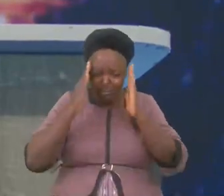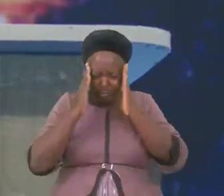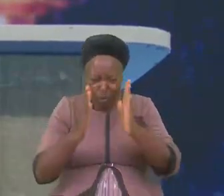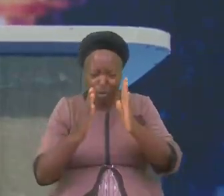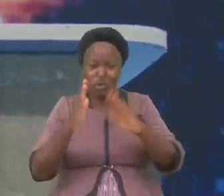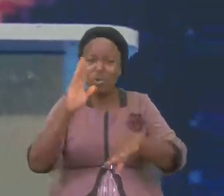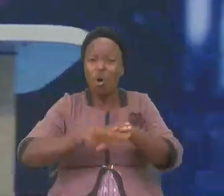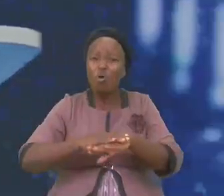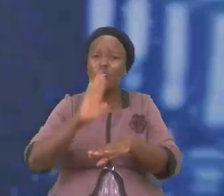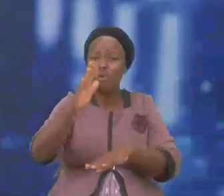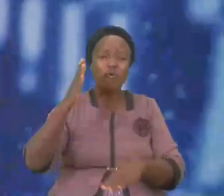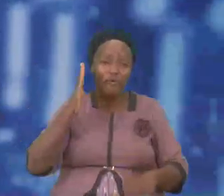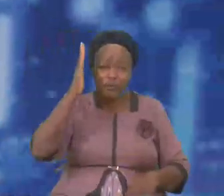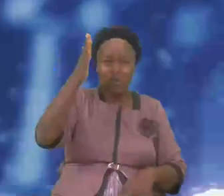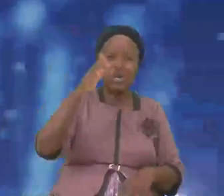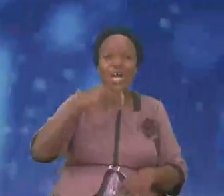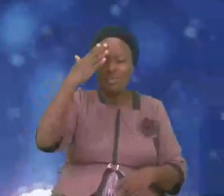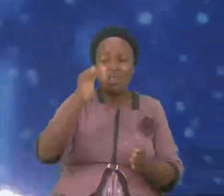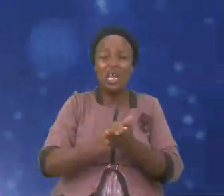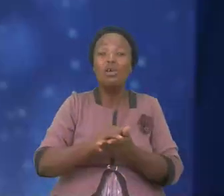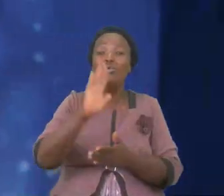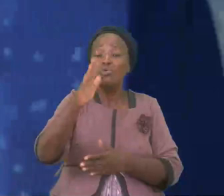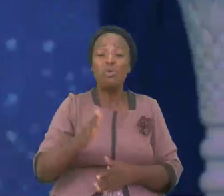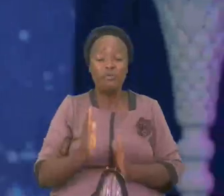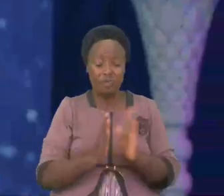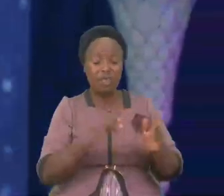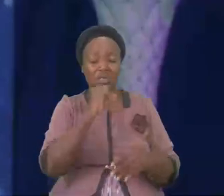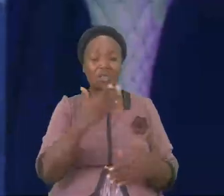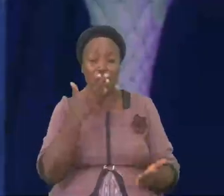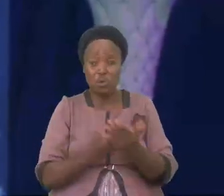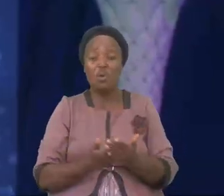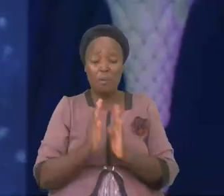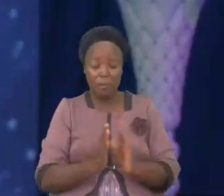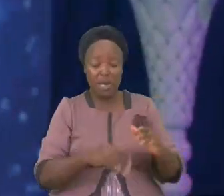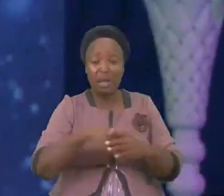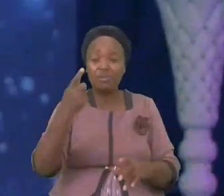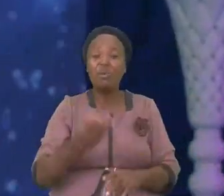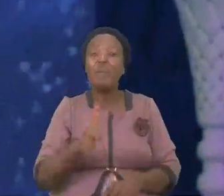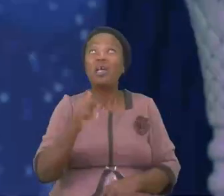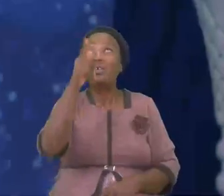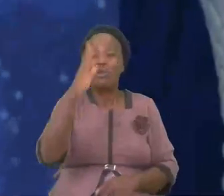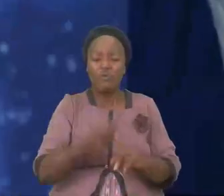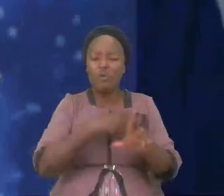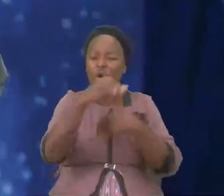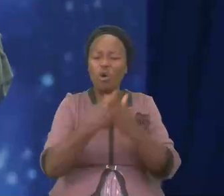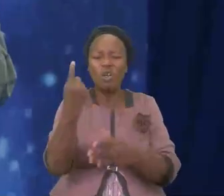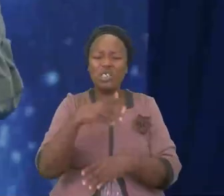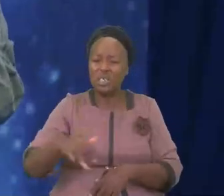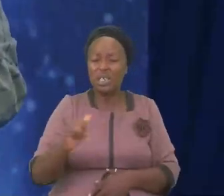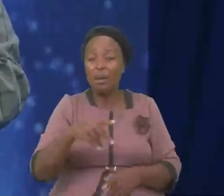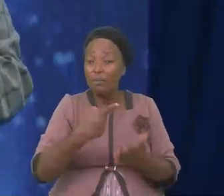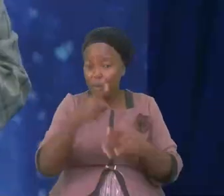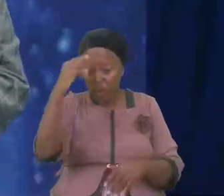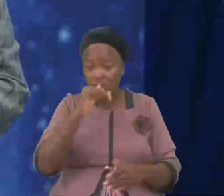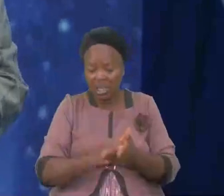voici, l'avenir est bien planifié par Dieu depuis toute l'éternité. Et pour cela